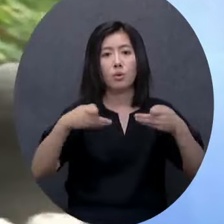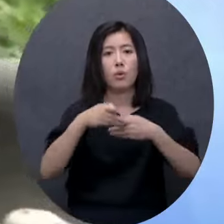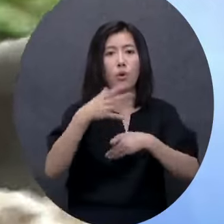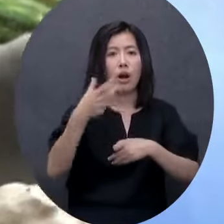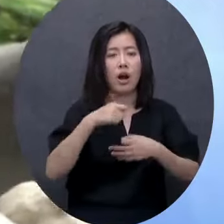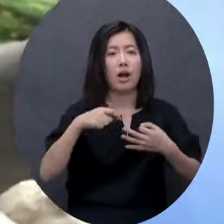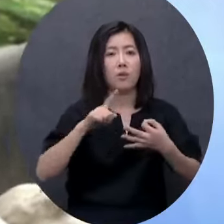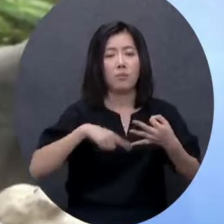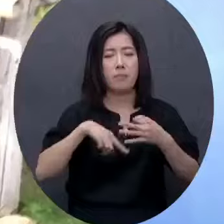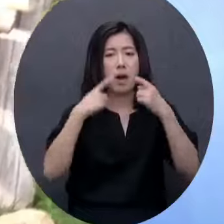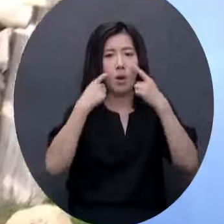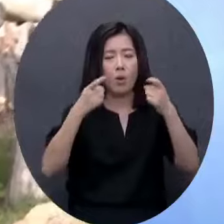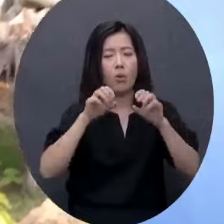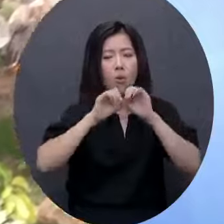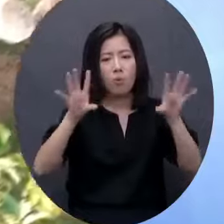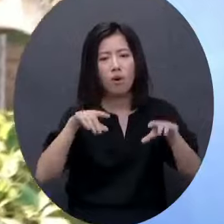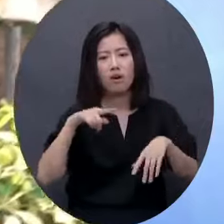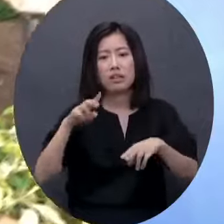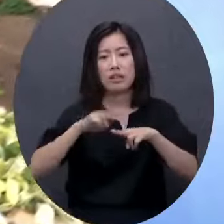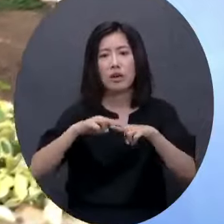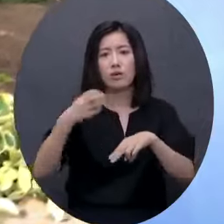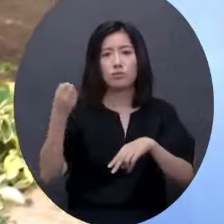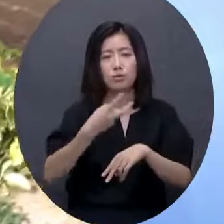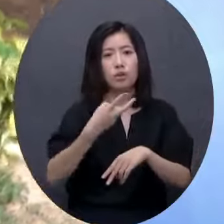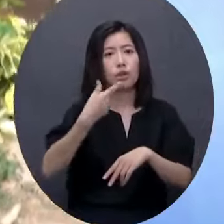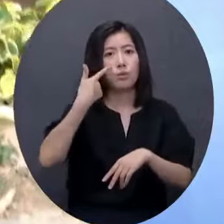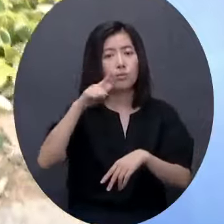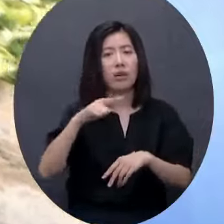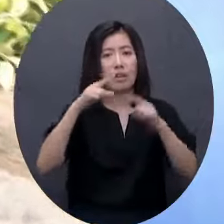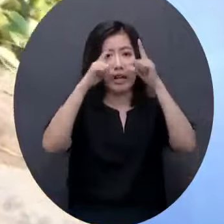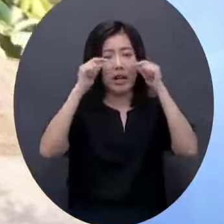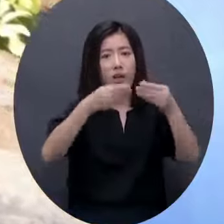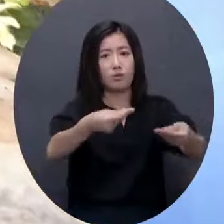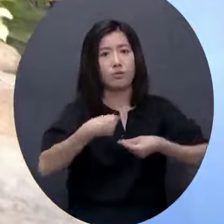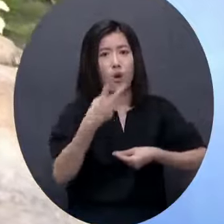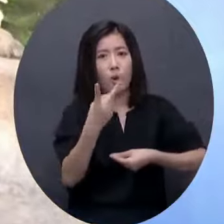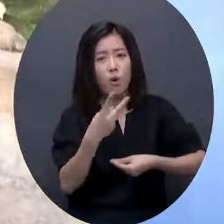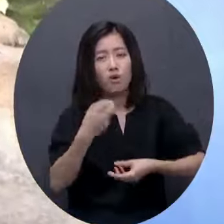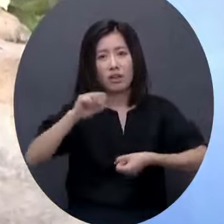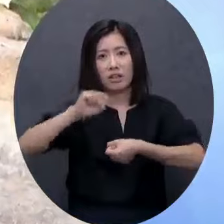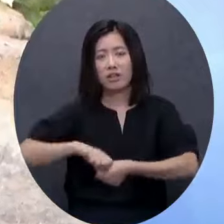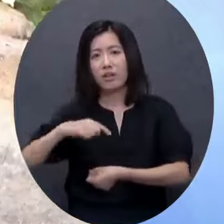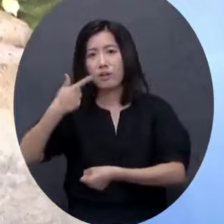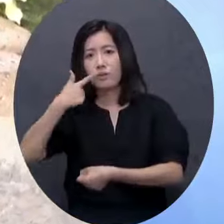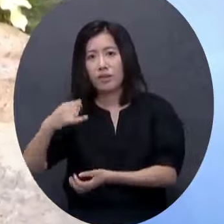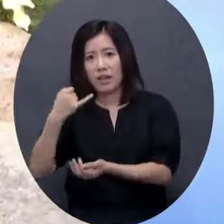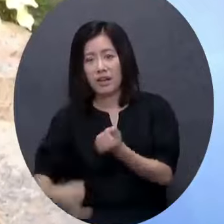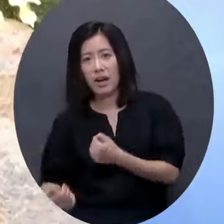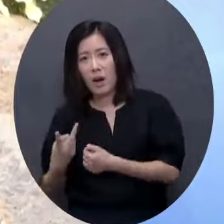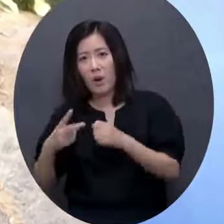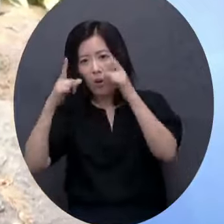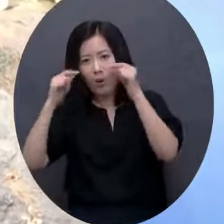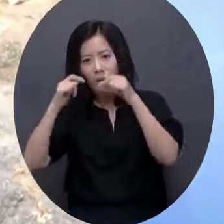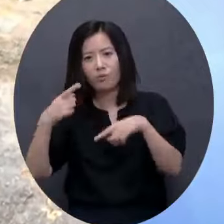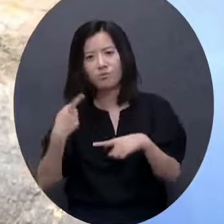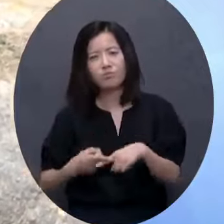席龐建儀就表示，中央再送贈一對大熊貓俾香港，加上一對港產大熊貓出世，係